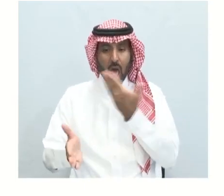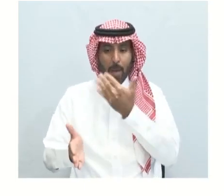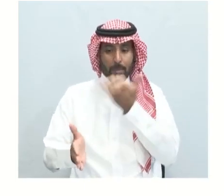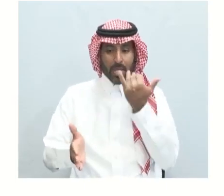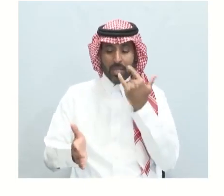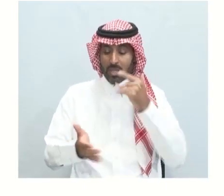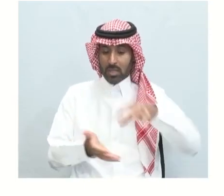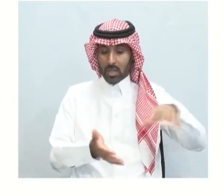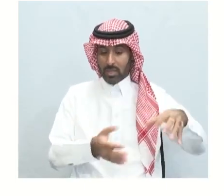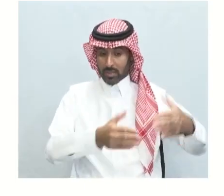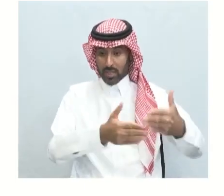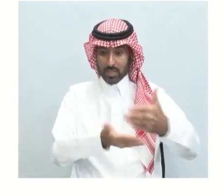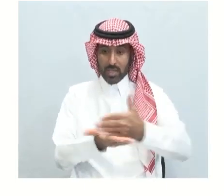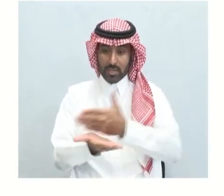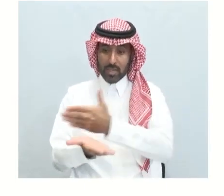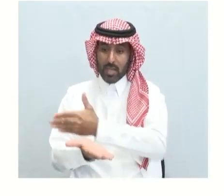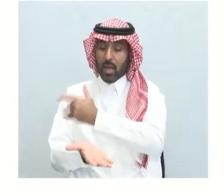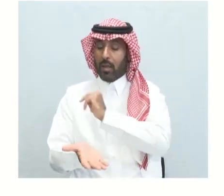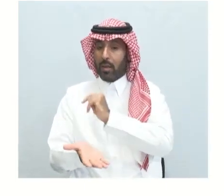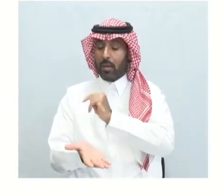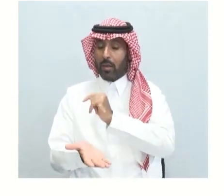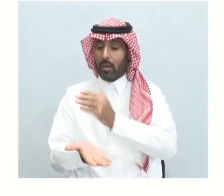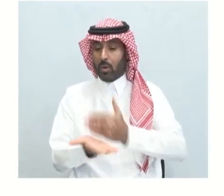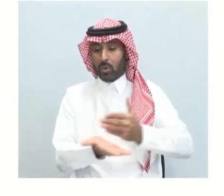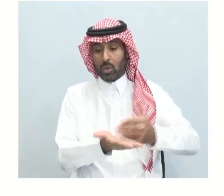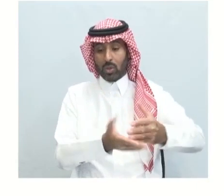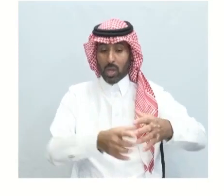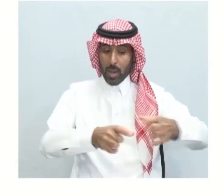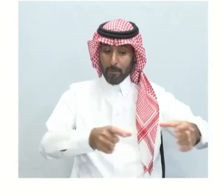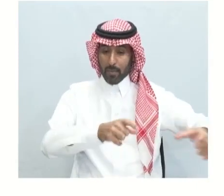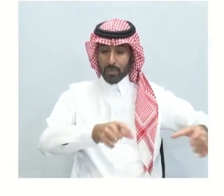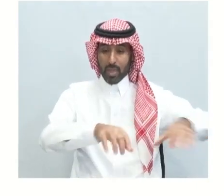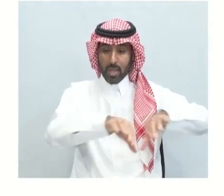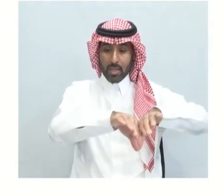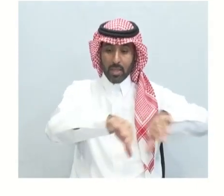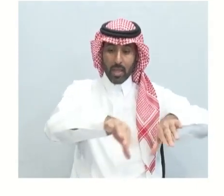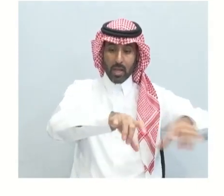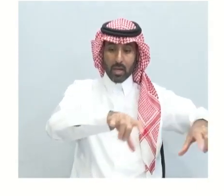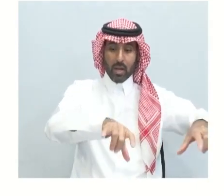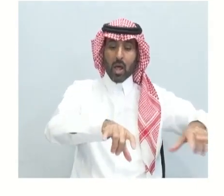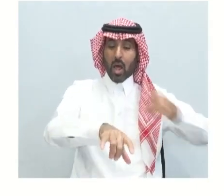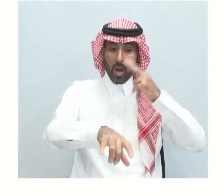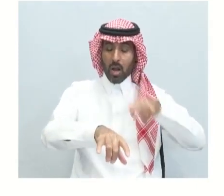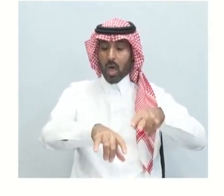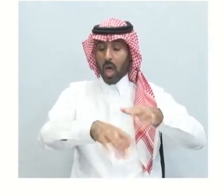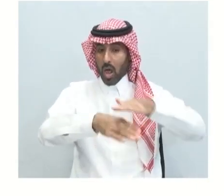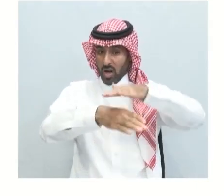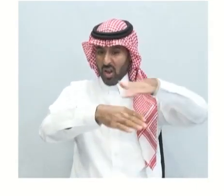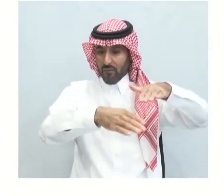وذكرنا بانها تنقسم الجزيره العربيه جيولوجيا الى كتلتين كبيرتين هما الدرع العربي والرف